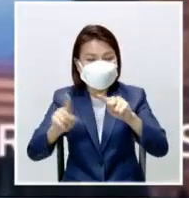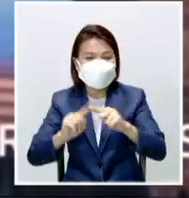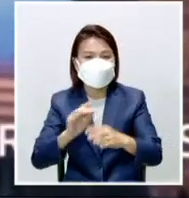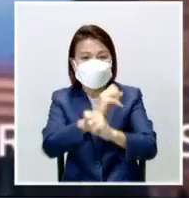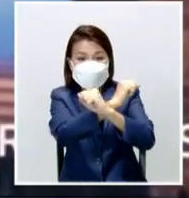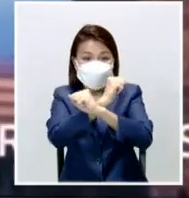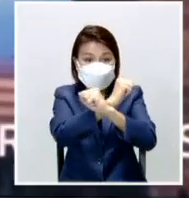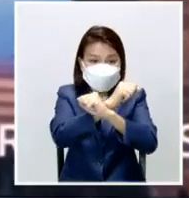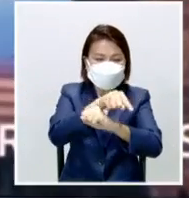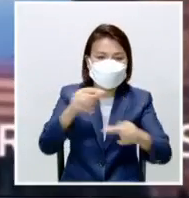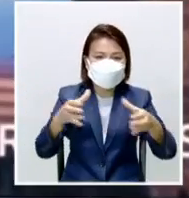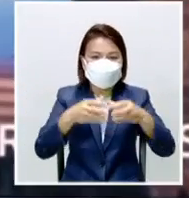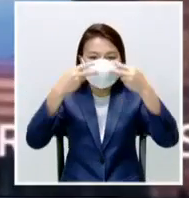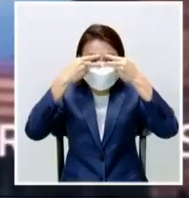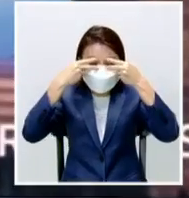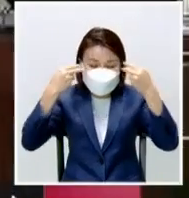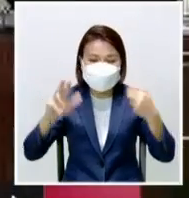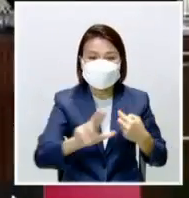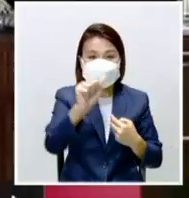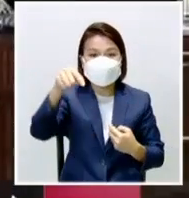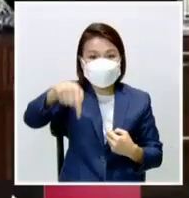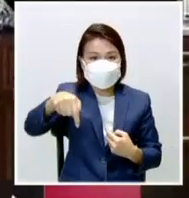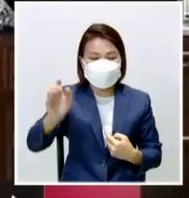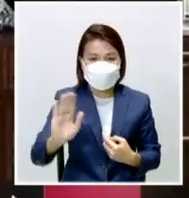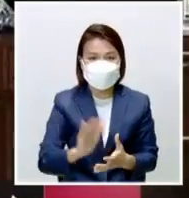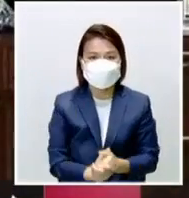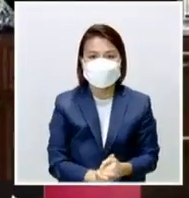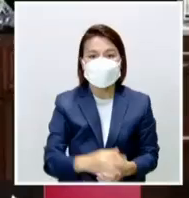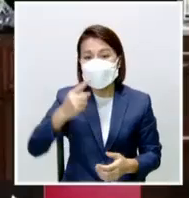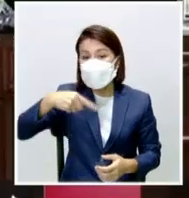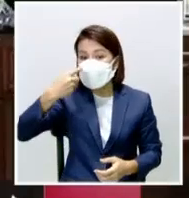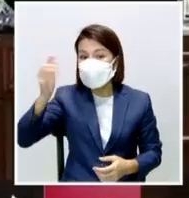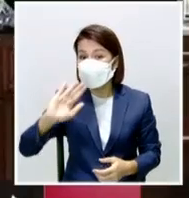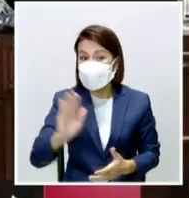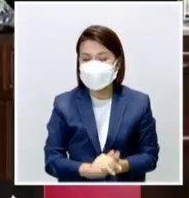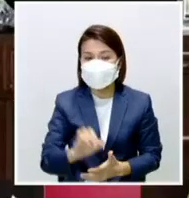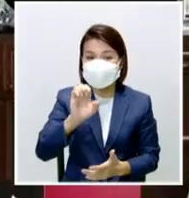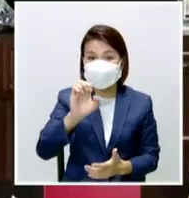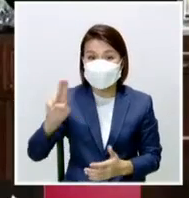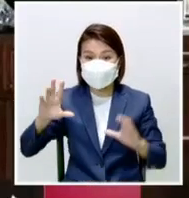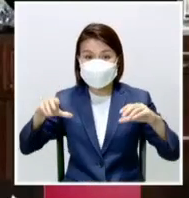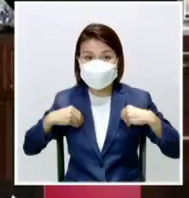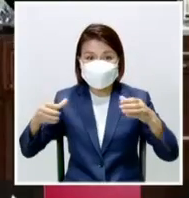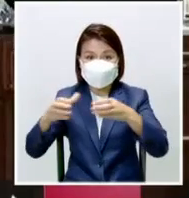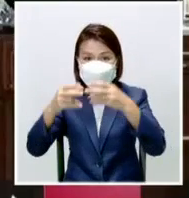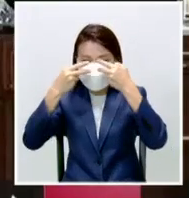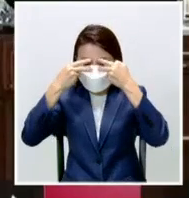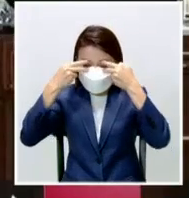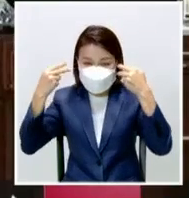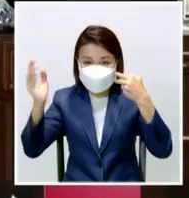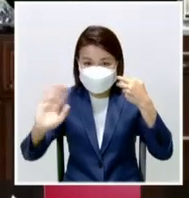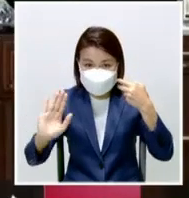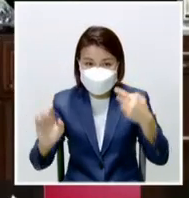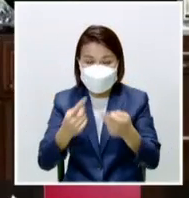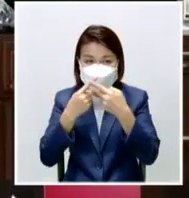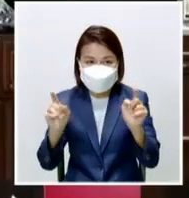ฟกานิสถานเป็นฐานปฏิบัติการนะคะบอร์เรลย้ำว่าเขาไม่ได้พูดนะว่า EU จะยอมรับตาลิบันเพียงแต่เขาบอกว่า EU